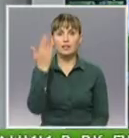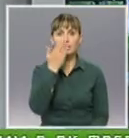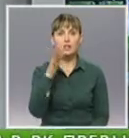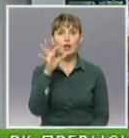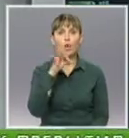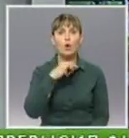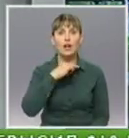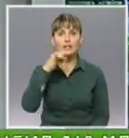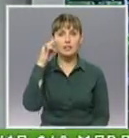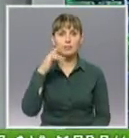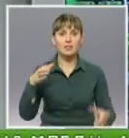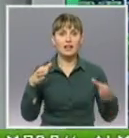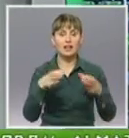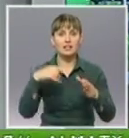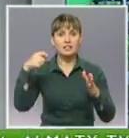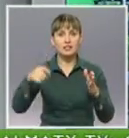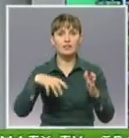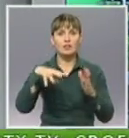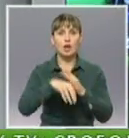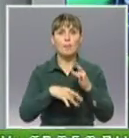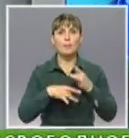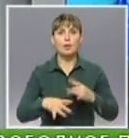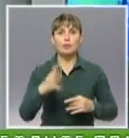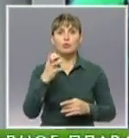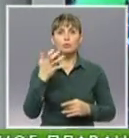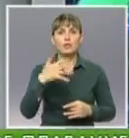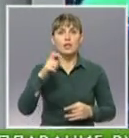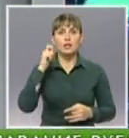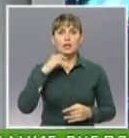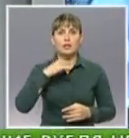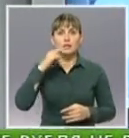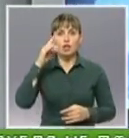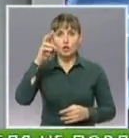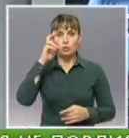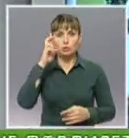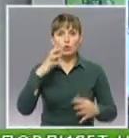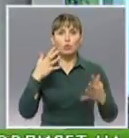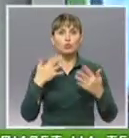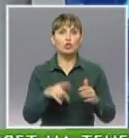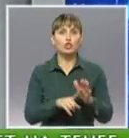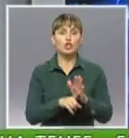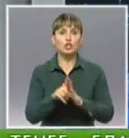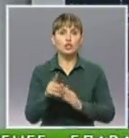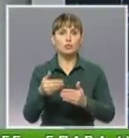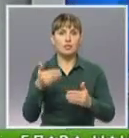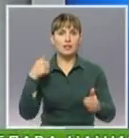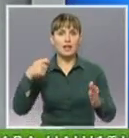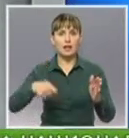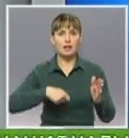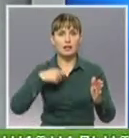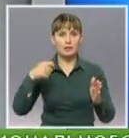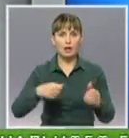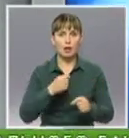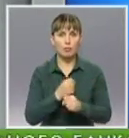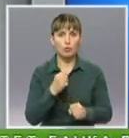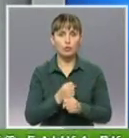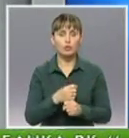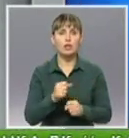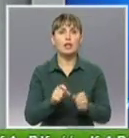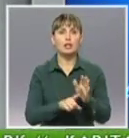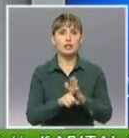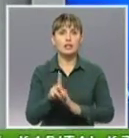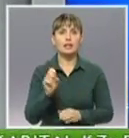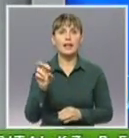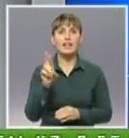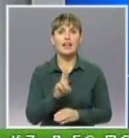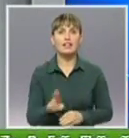Сериал о казахском ханстве снимут в рамках празднования 550-летия казахской государственности. Уже начались предварительные работы, а